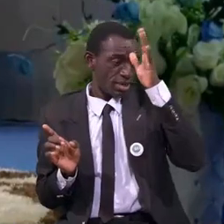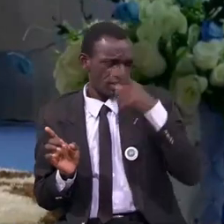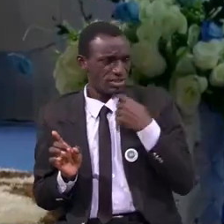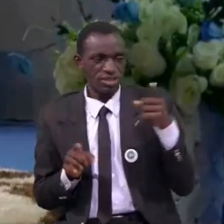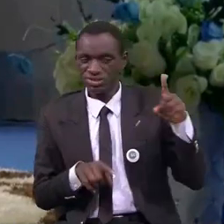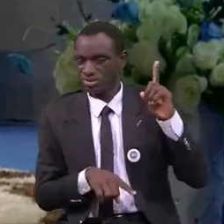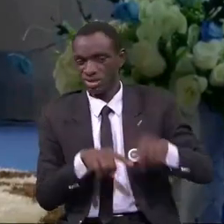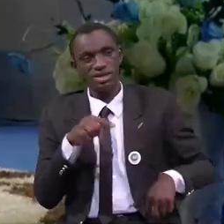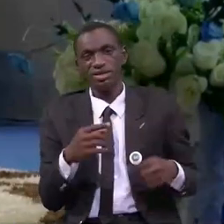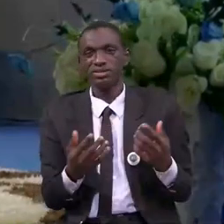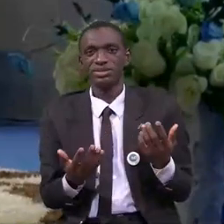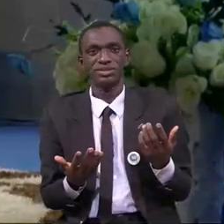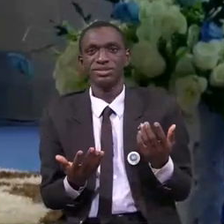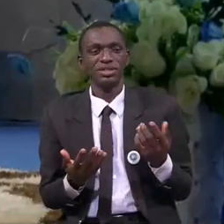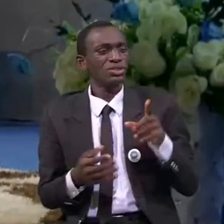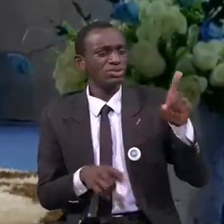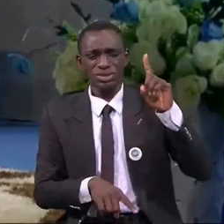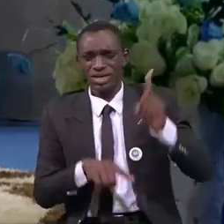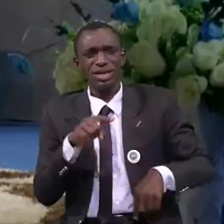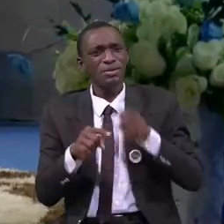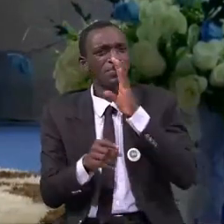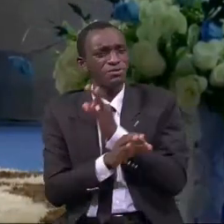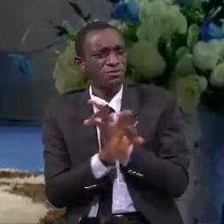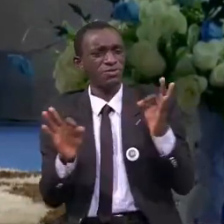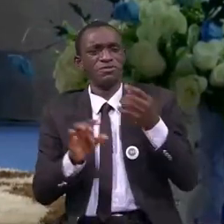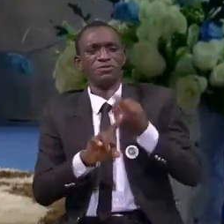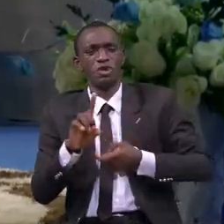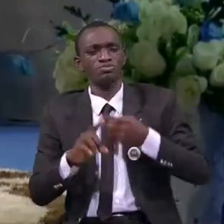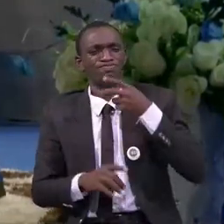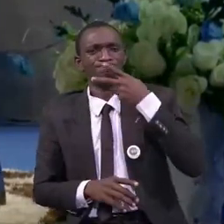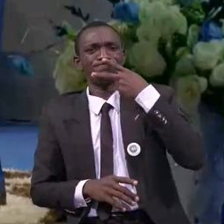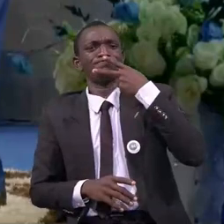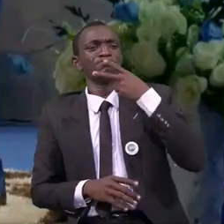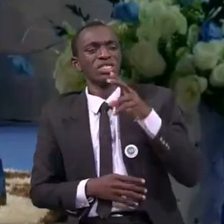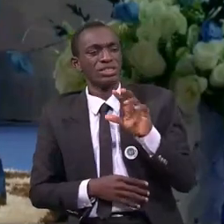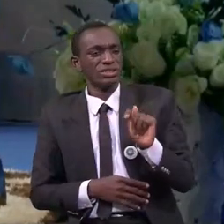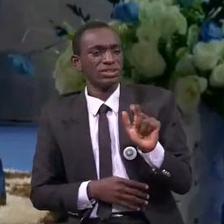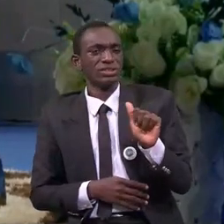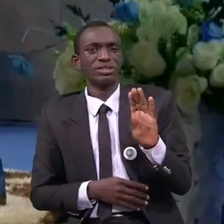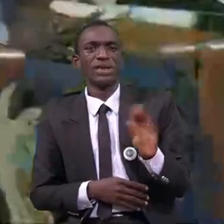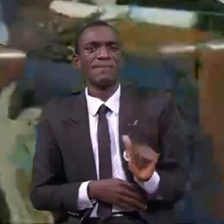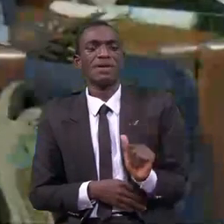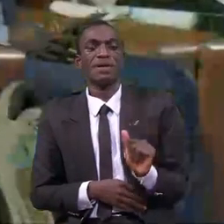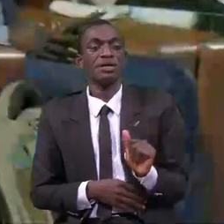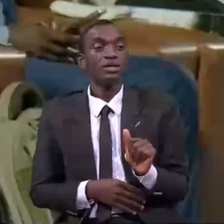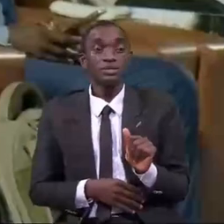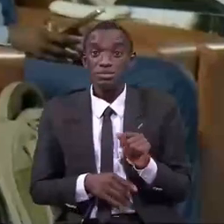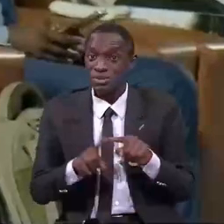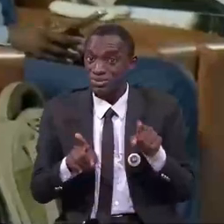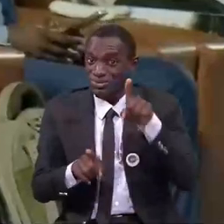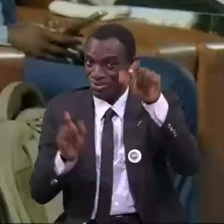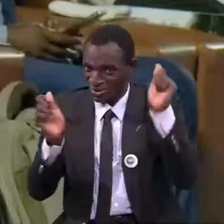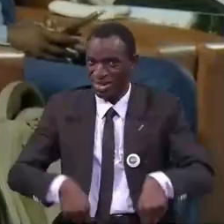papa dit que tu ne peux pas hein tu ne peux pas être affranchi du tabac tu